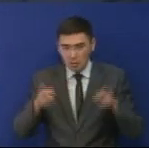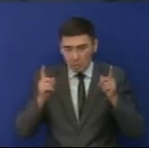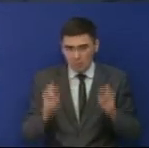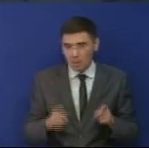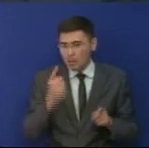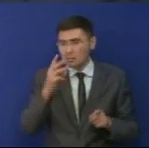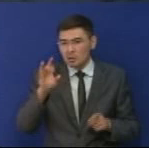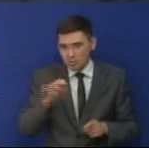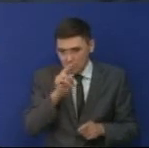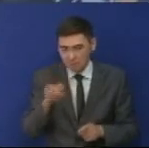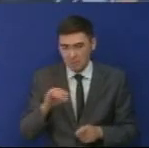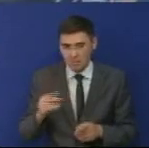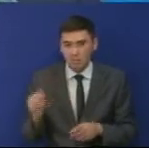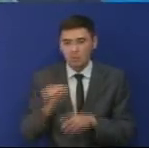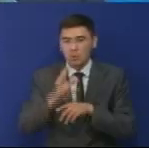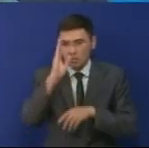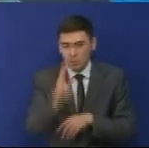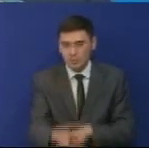1 миллиарда тенге.